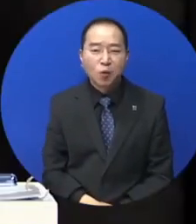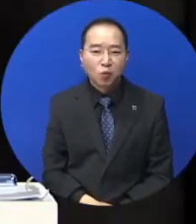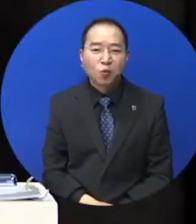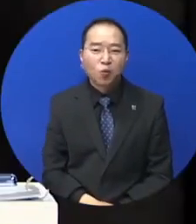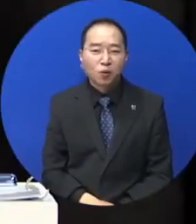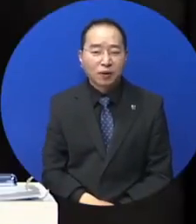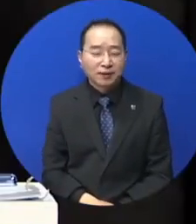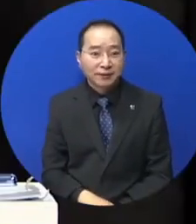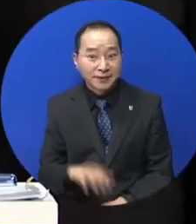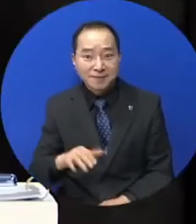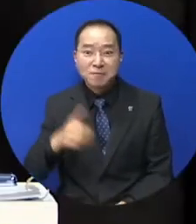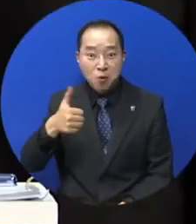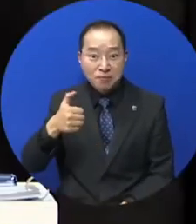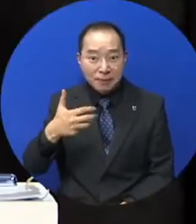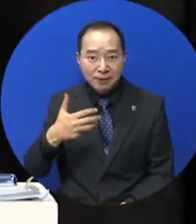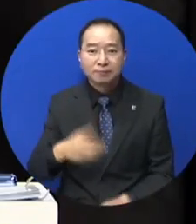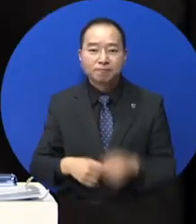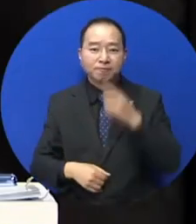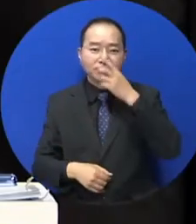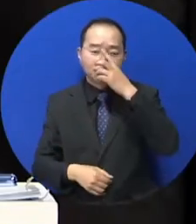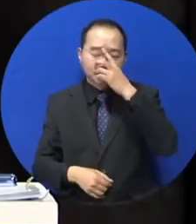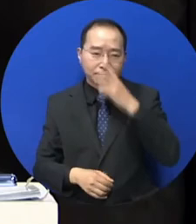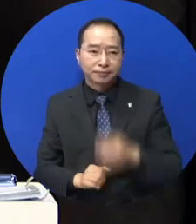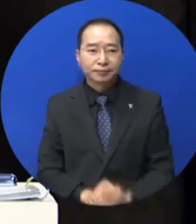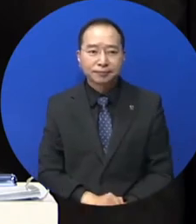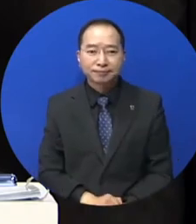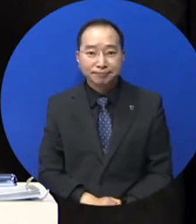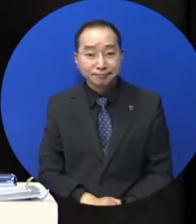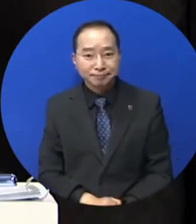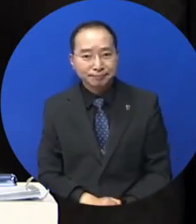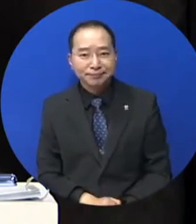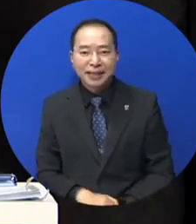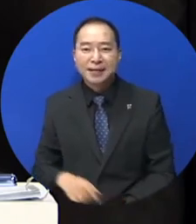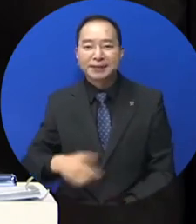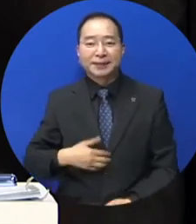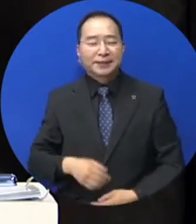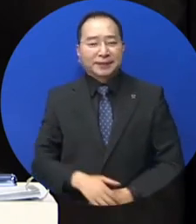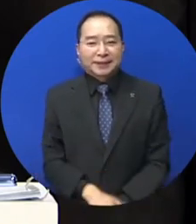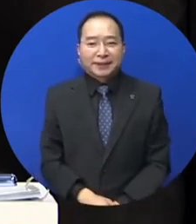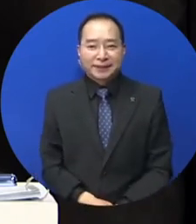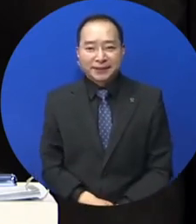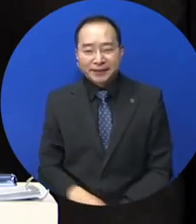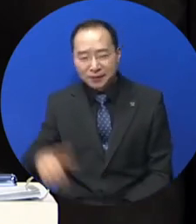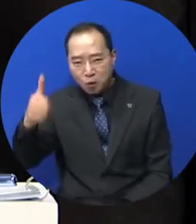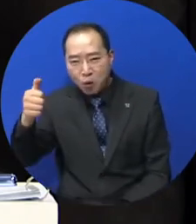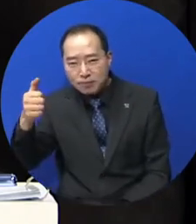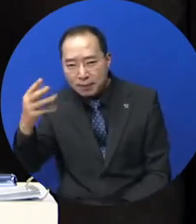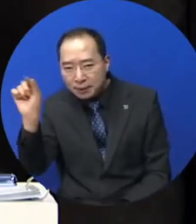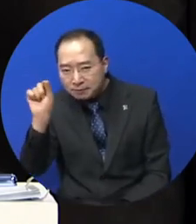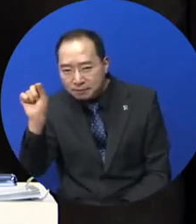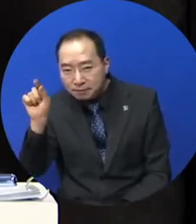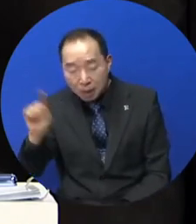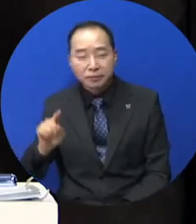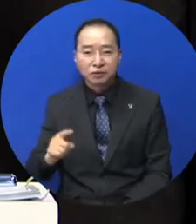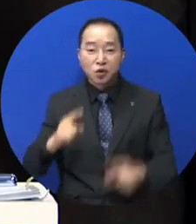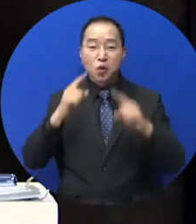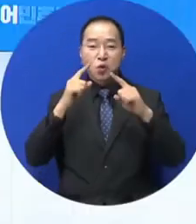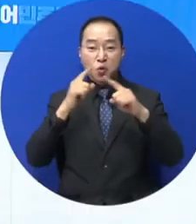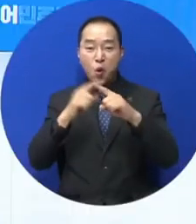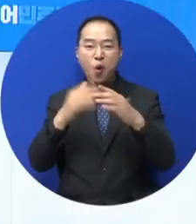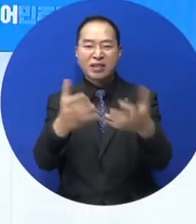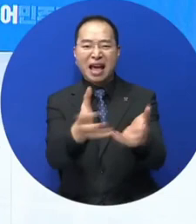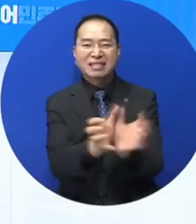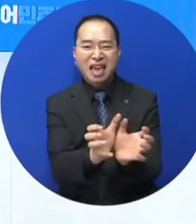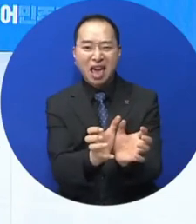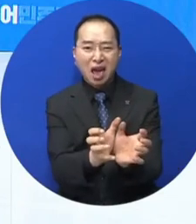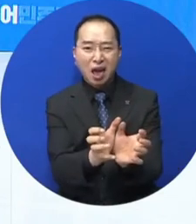58번. 만으로 58세입니다. 저 만으로. 네네. 네. 만으로 58세요. 자, 익명의 또 국민 질문입니다. 교회 단체